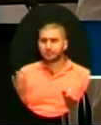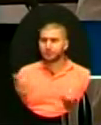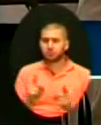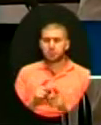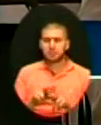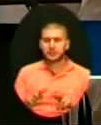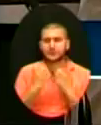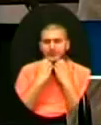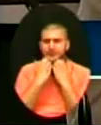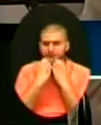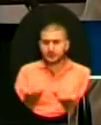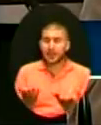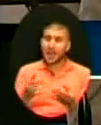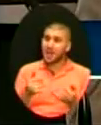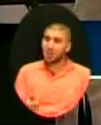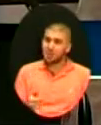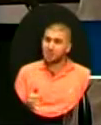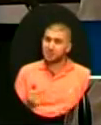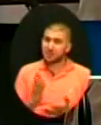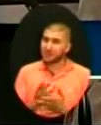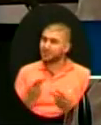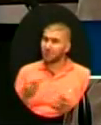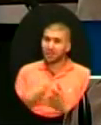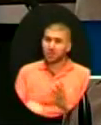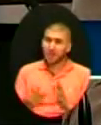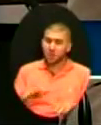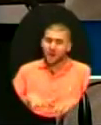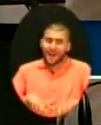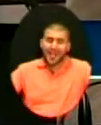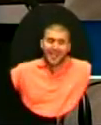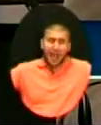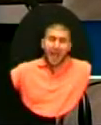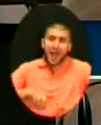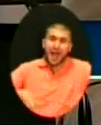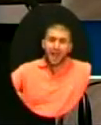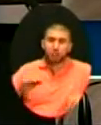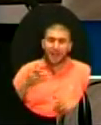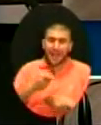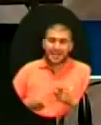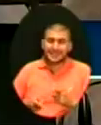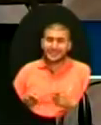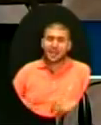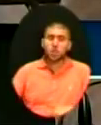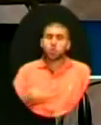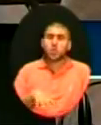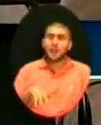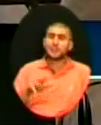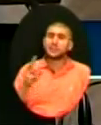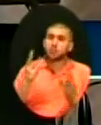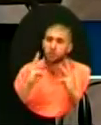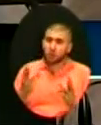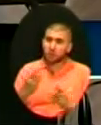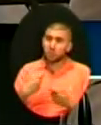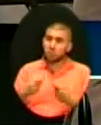במצב קטסטרופלי. היום את לא יכולה לקנות חלקה. חלקה של חצי דונם בסדרות נמכרת היום